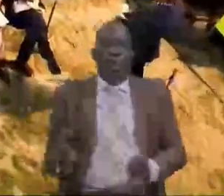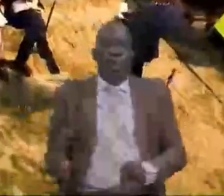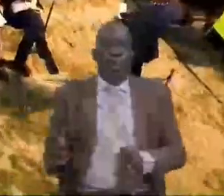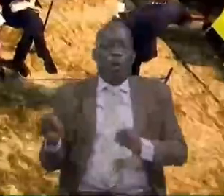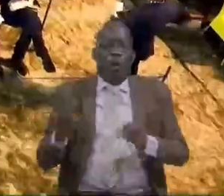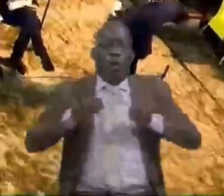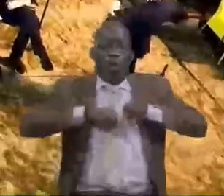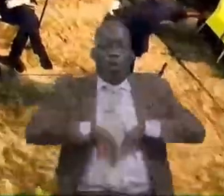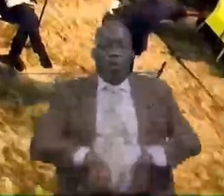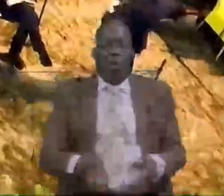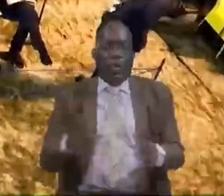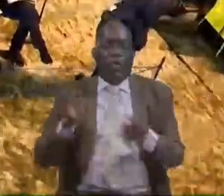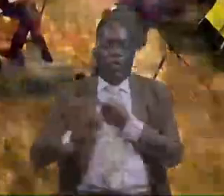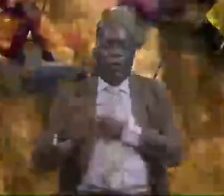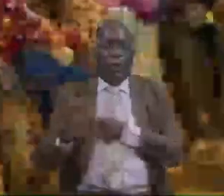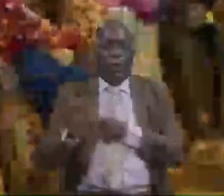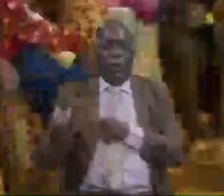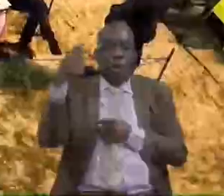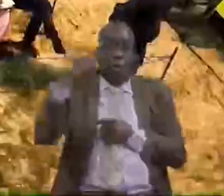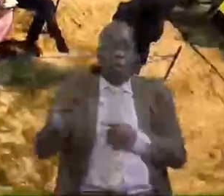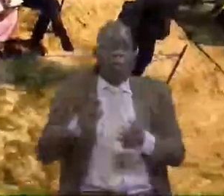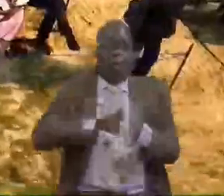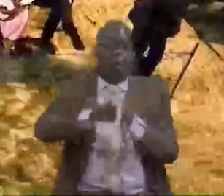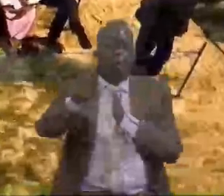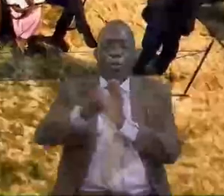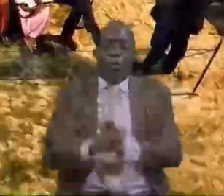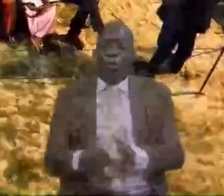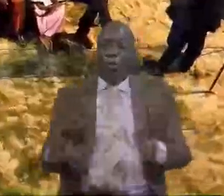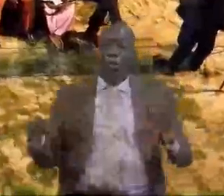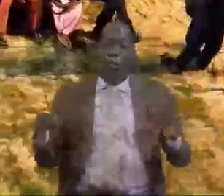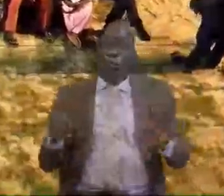à justice. Sa foi en Dieu,